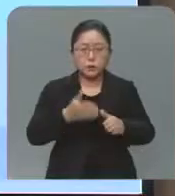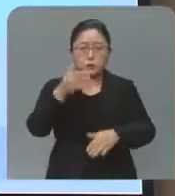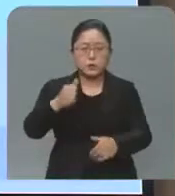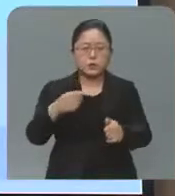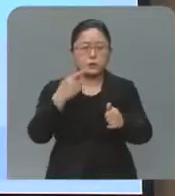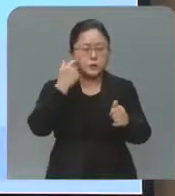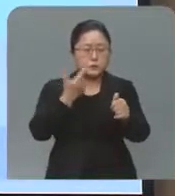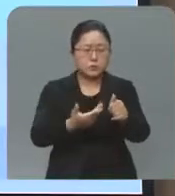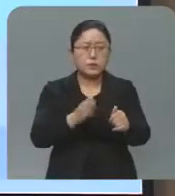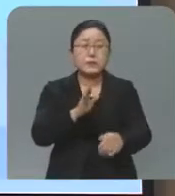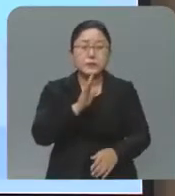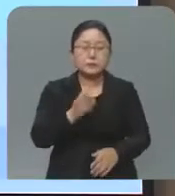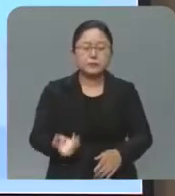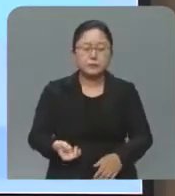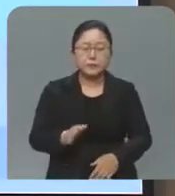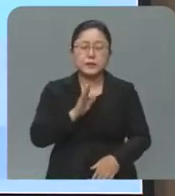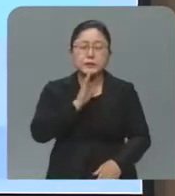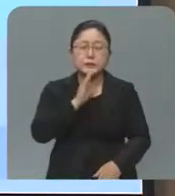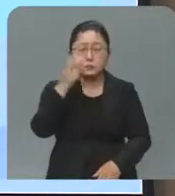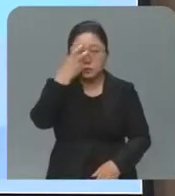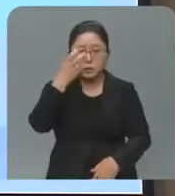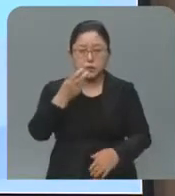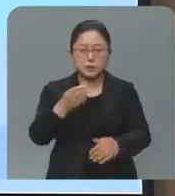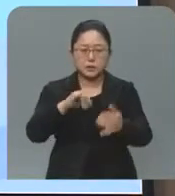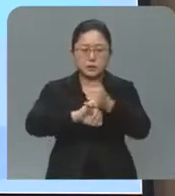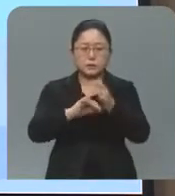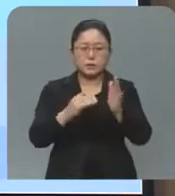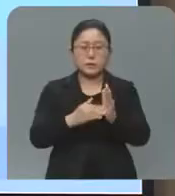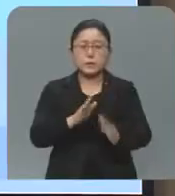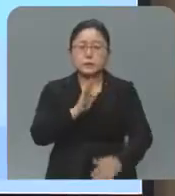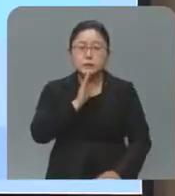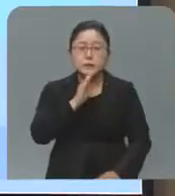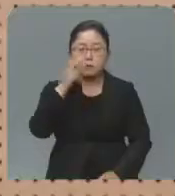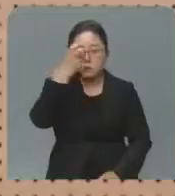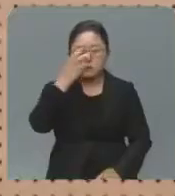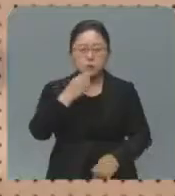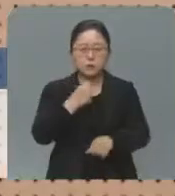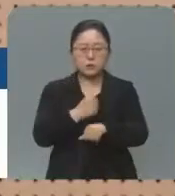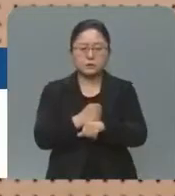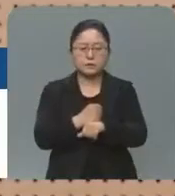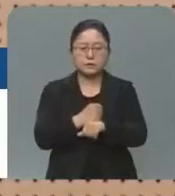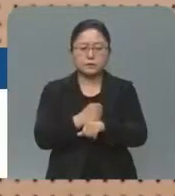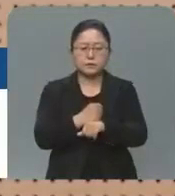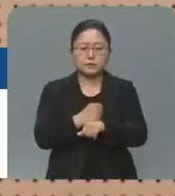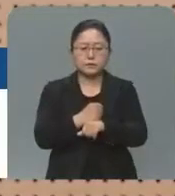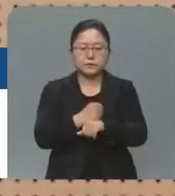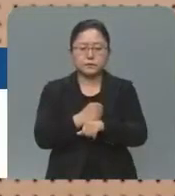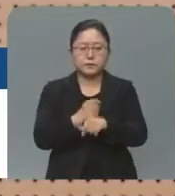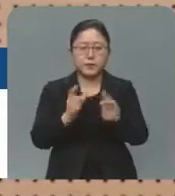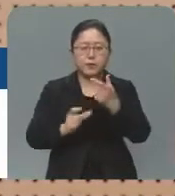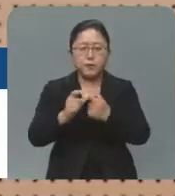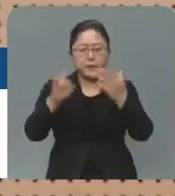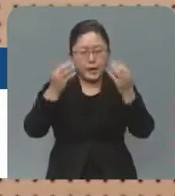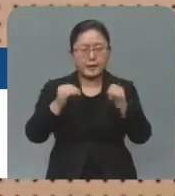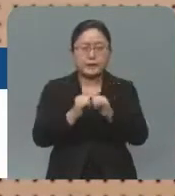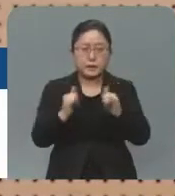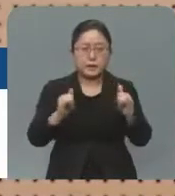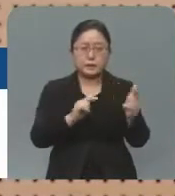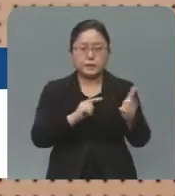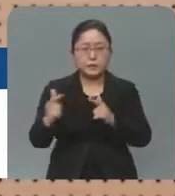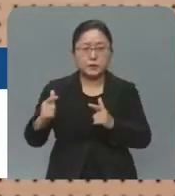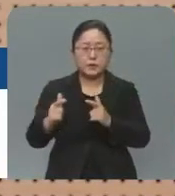질타에 곧바로 실태 조사를 약속했습니다. 실태 조사와 함께 더 많은